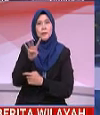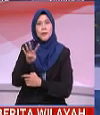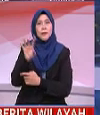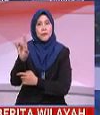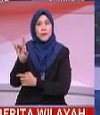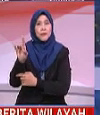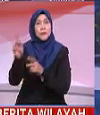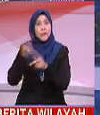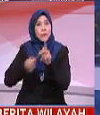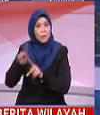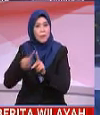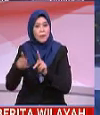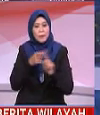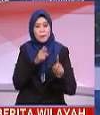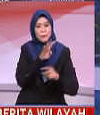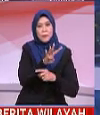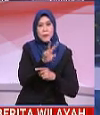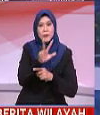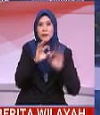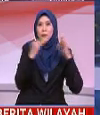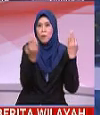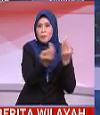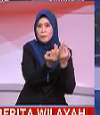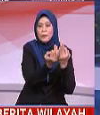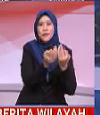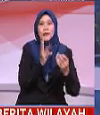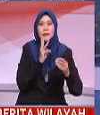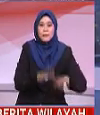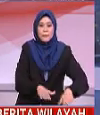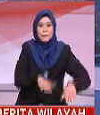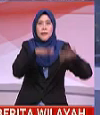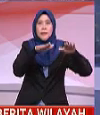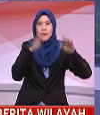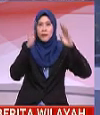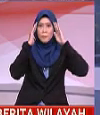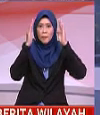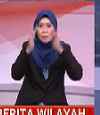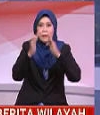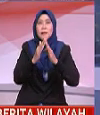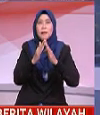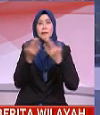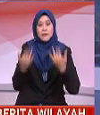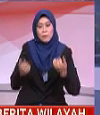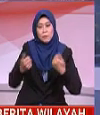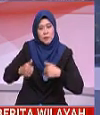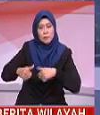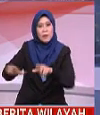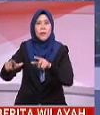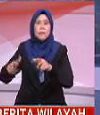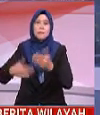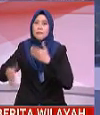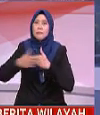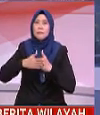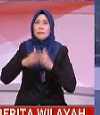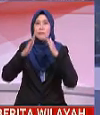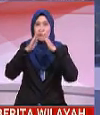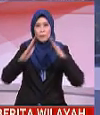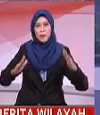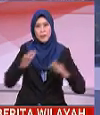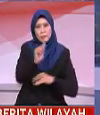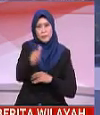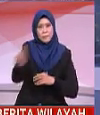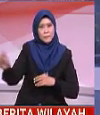148 penduduk daripada 43 keluarga yang terjejas banjir di Kuantan Pahang telah dibenarkan pulang ke kediaman